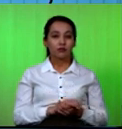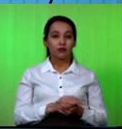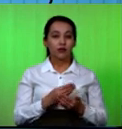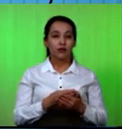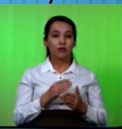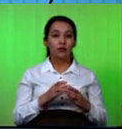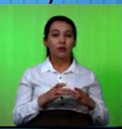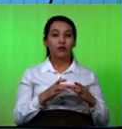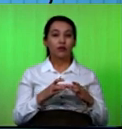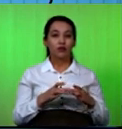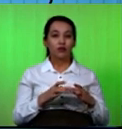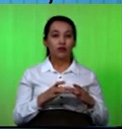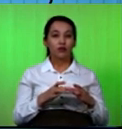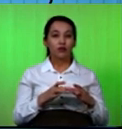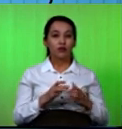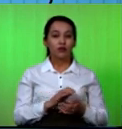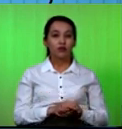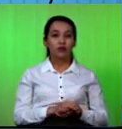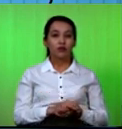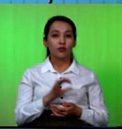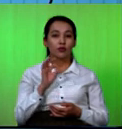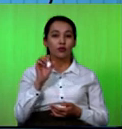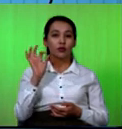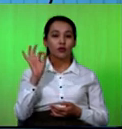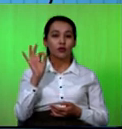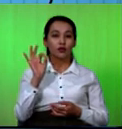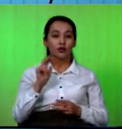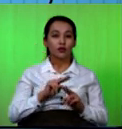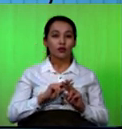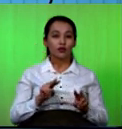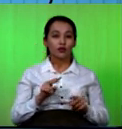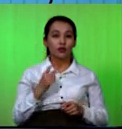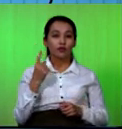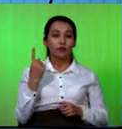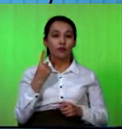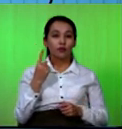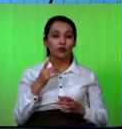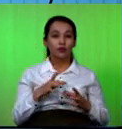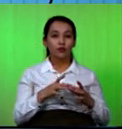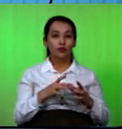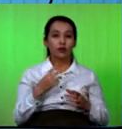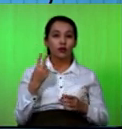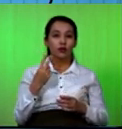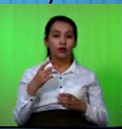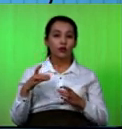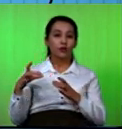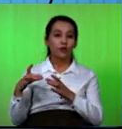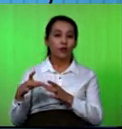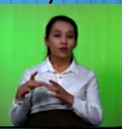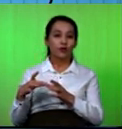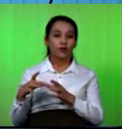birinchi doiramiz 0 gradusga teng. Birinchi doiraga nisbatan ikkinchi doiramiz